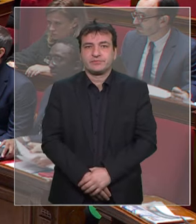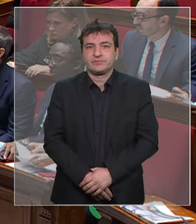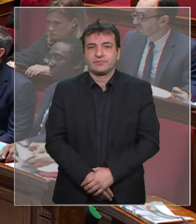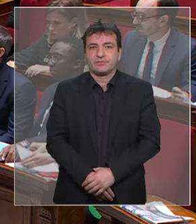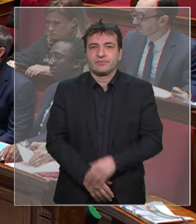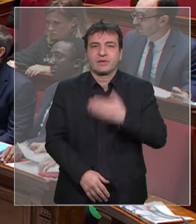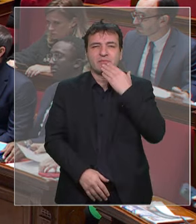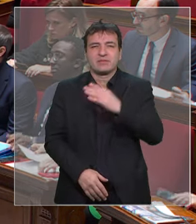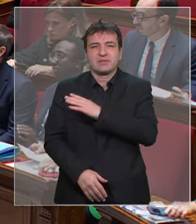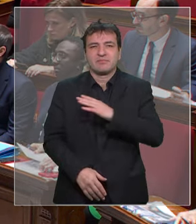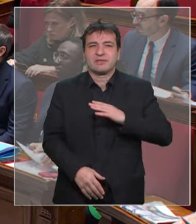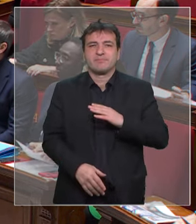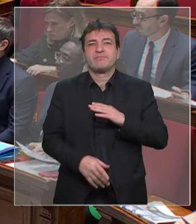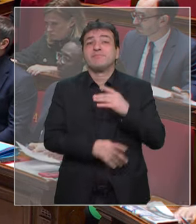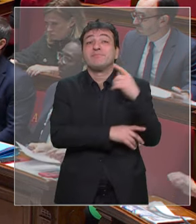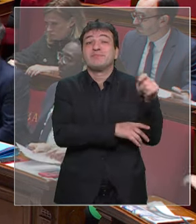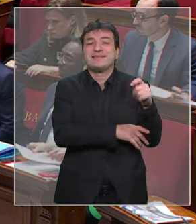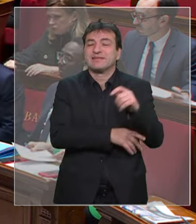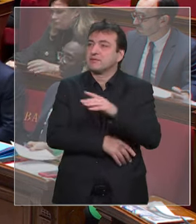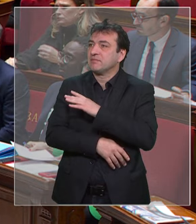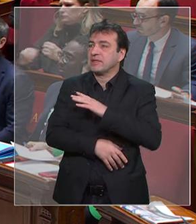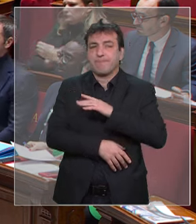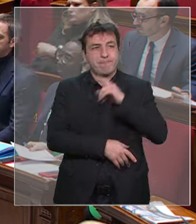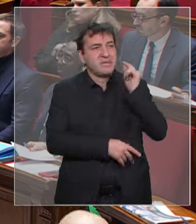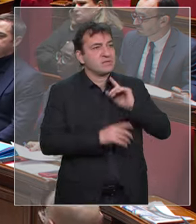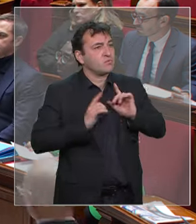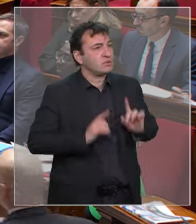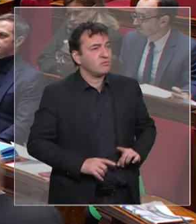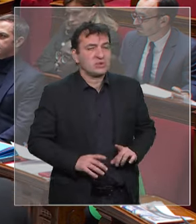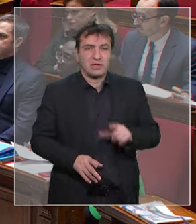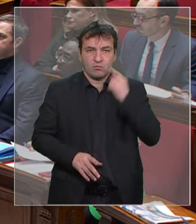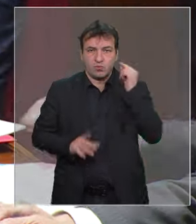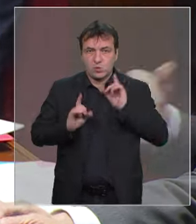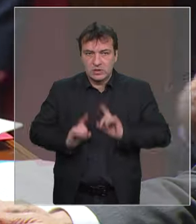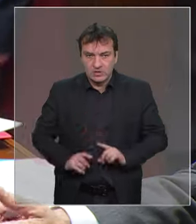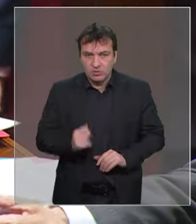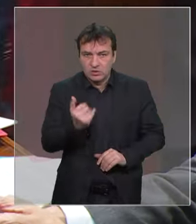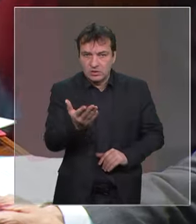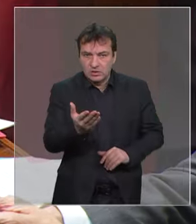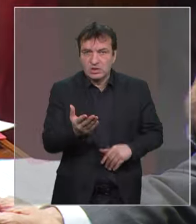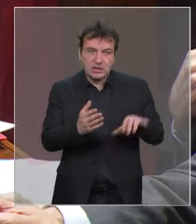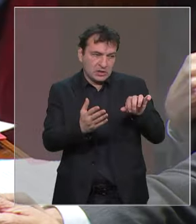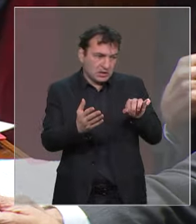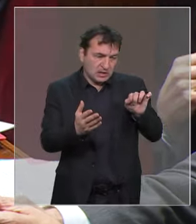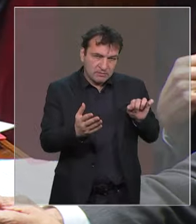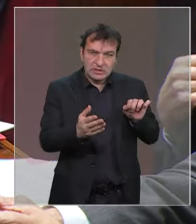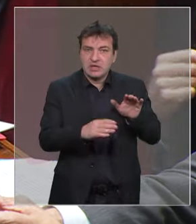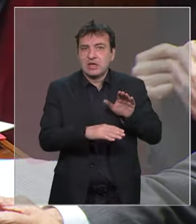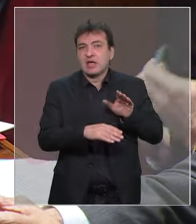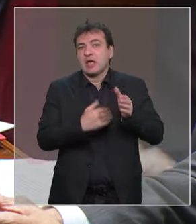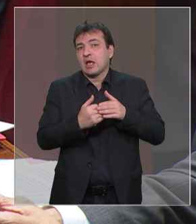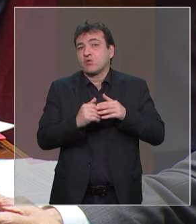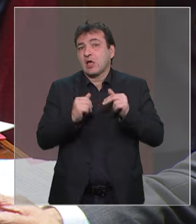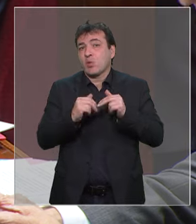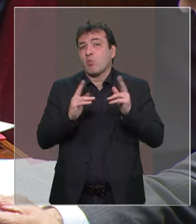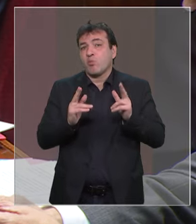Merci Madame la Présidente, Mesdames et Messieurs les députés, Monsieur le Président Marleix. Alors vous l'avez dit, samedi dernier, près du pont Bir Hakeim,